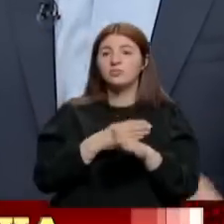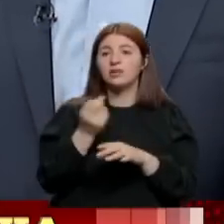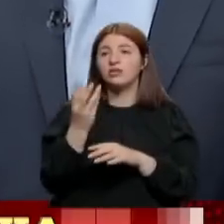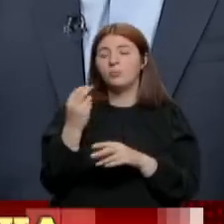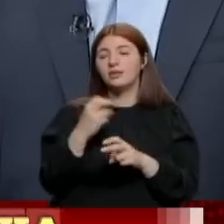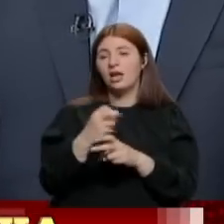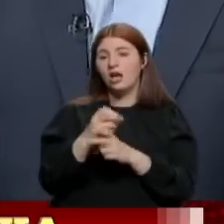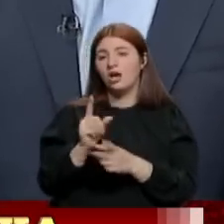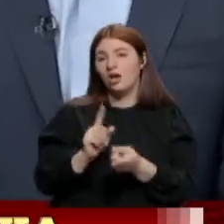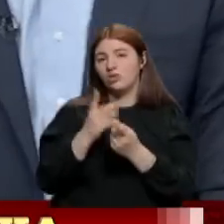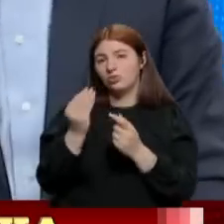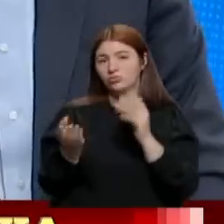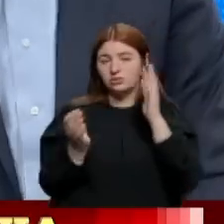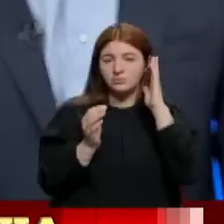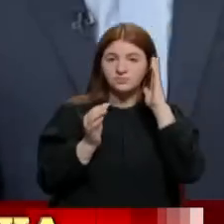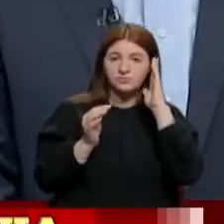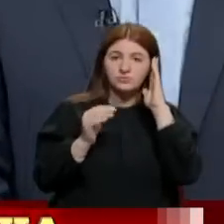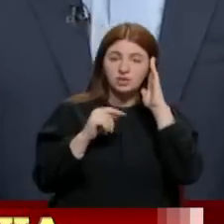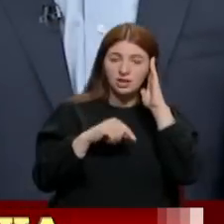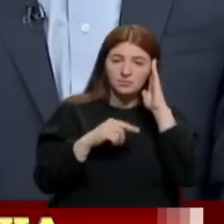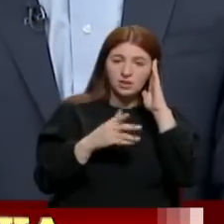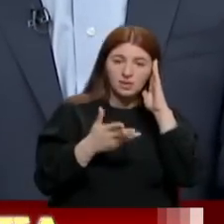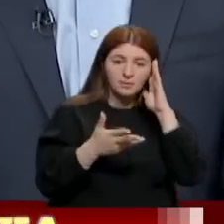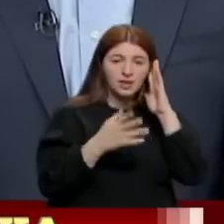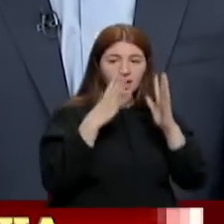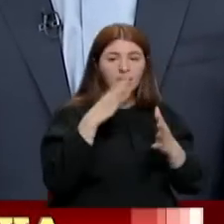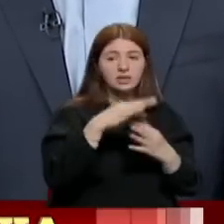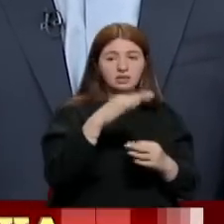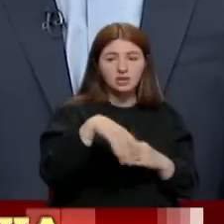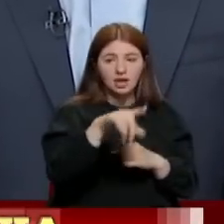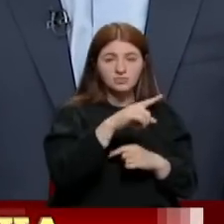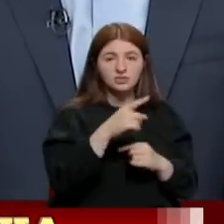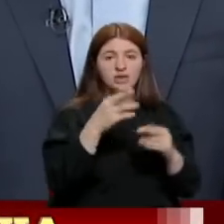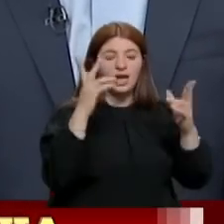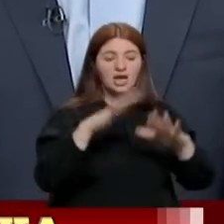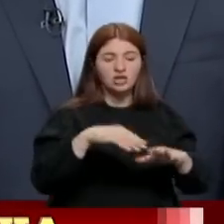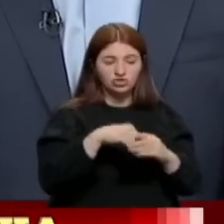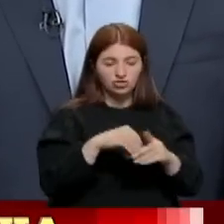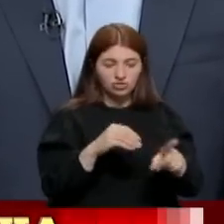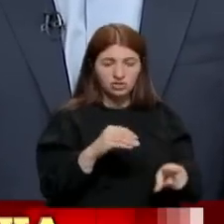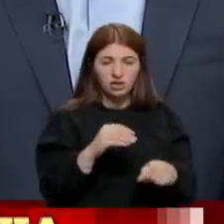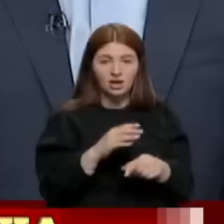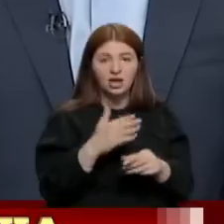olma tehlikesiyle karşı karşıyalar. Şimdi tabii insanlarımız enkaz altında,